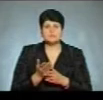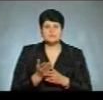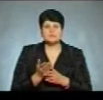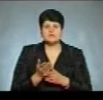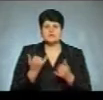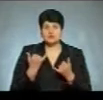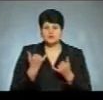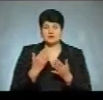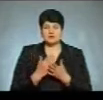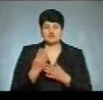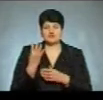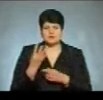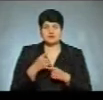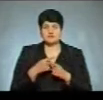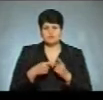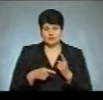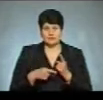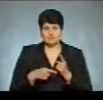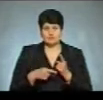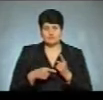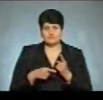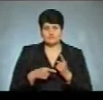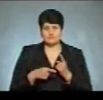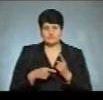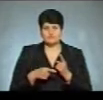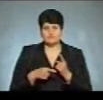день 4,5, якщо це природний газ, заявник,